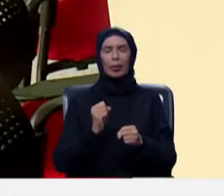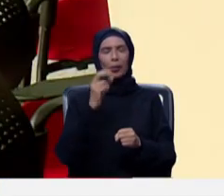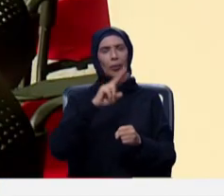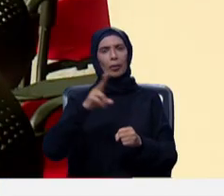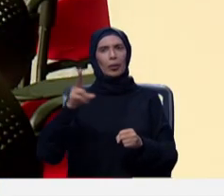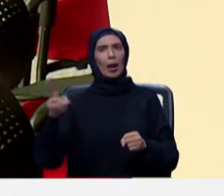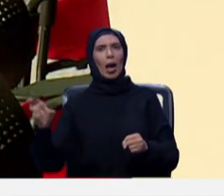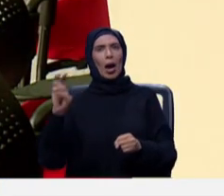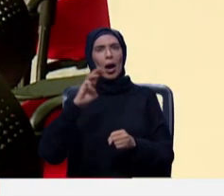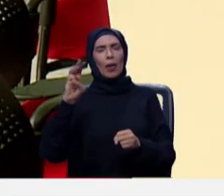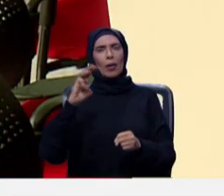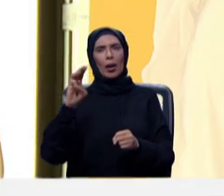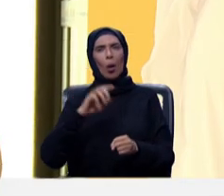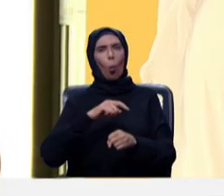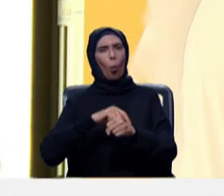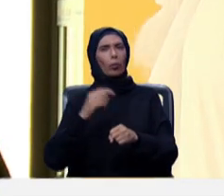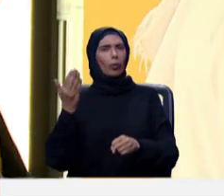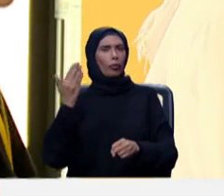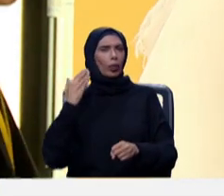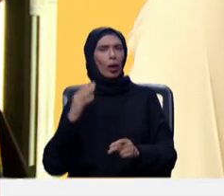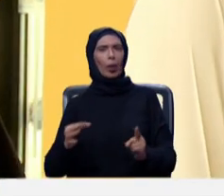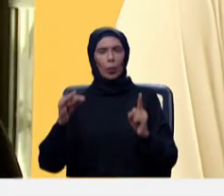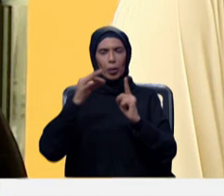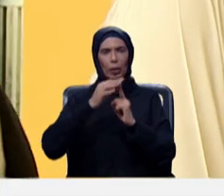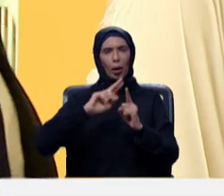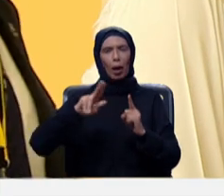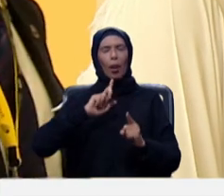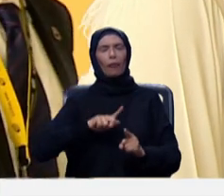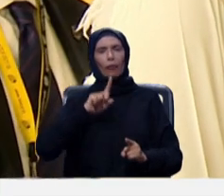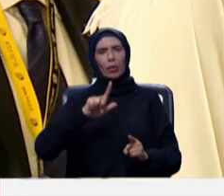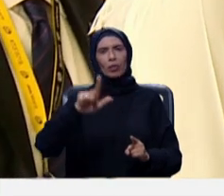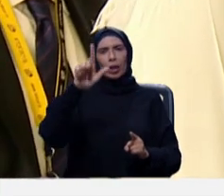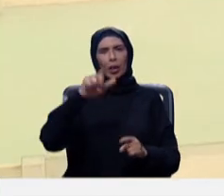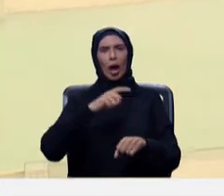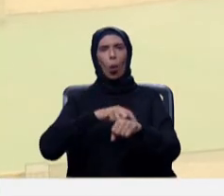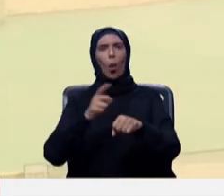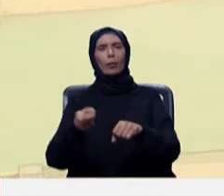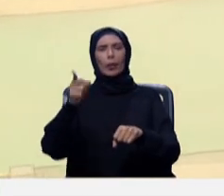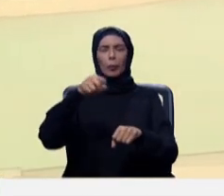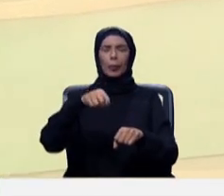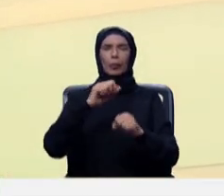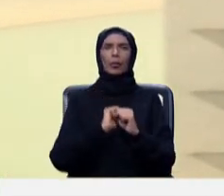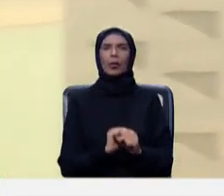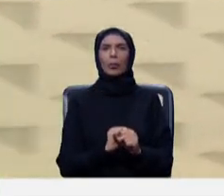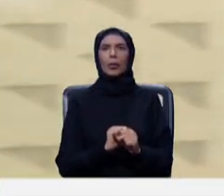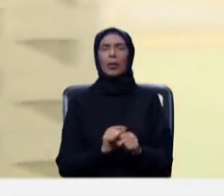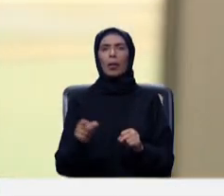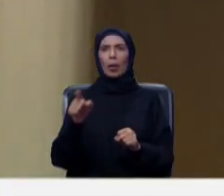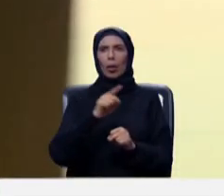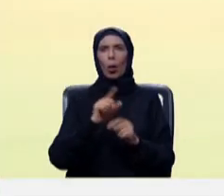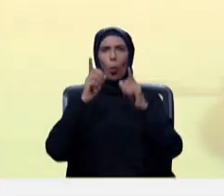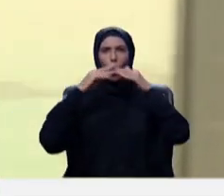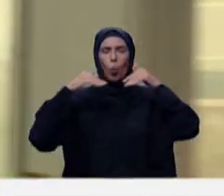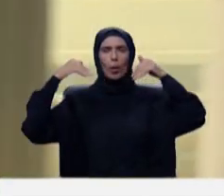في الفترة الماضية وعدد من الأهداف التي تأمل بتحقيقها في الفترة القادمة. هذا وستقوم أمازون ويب